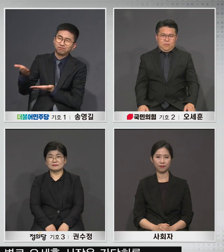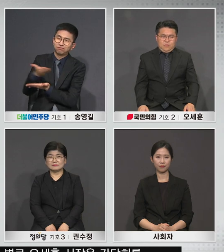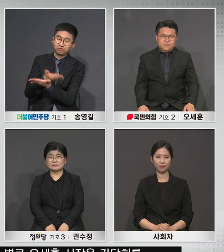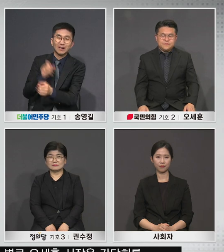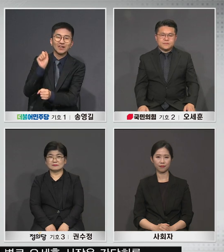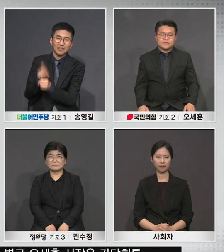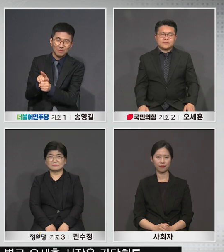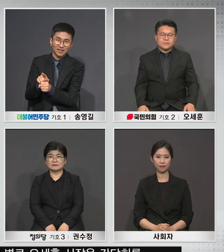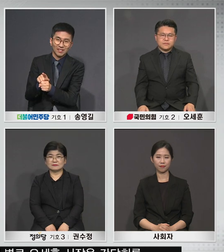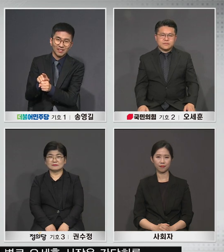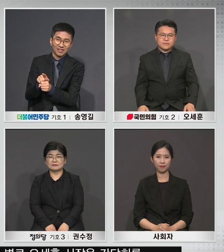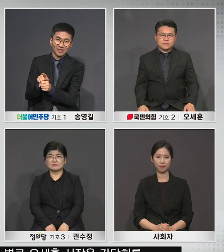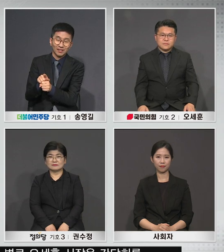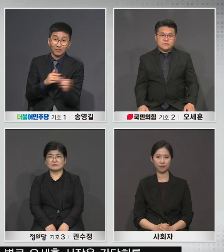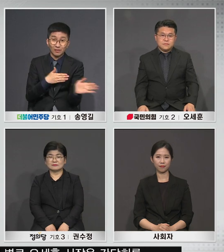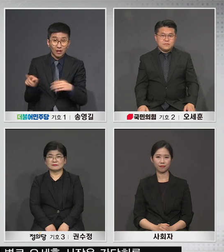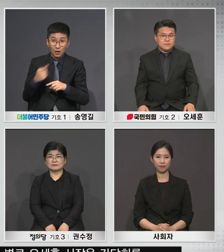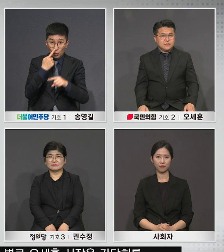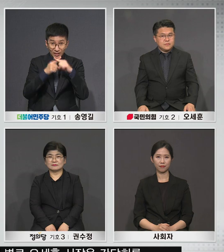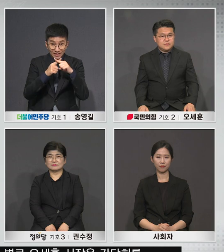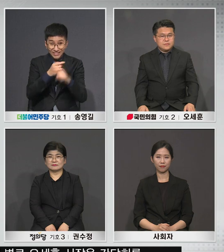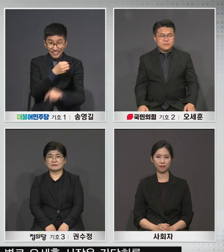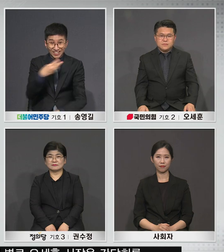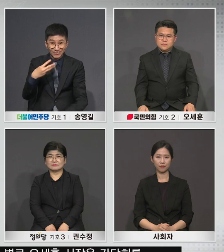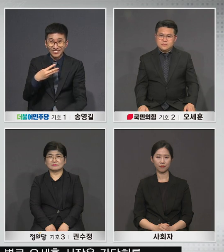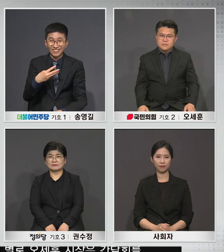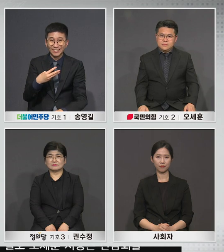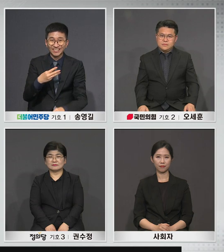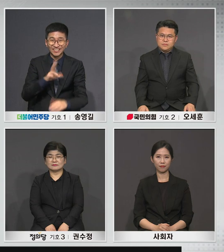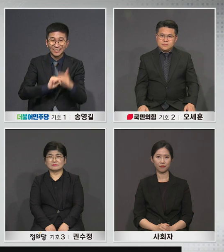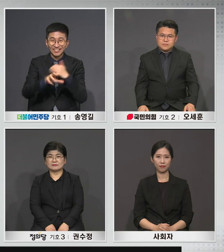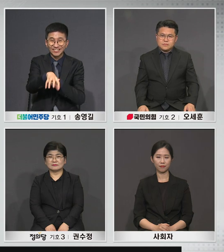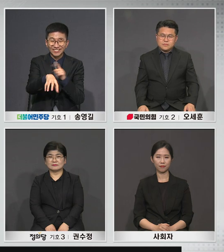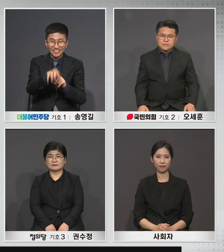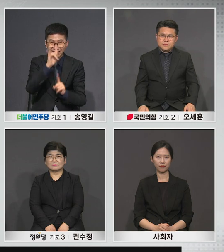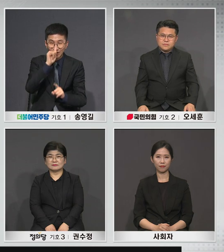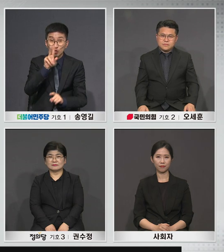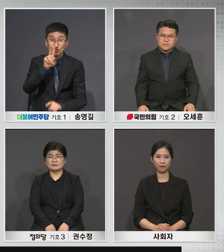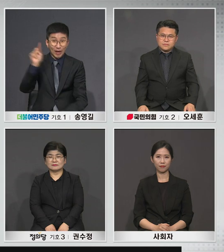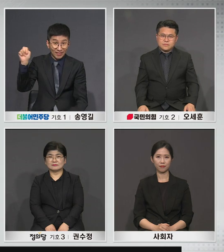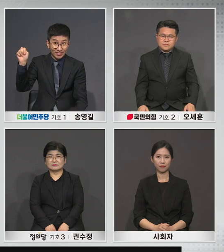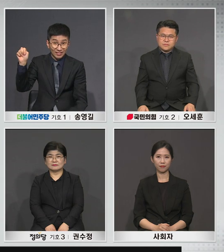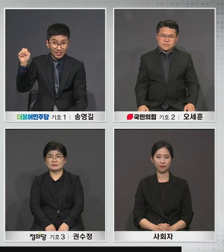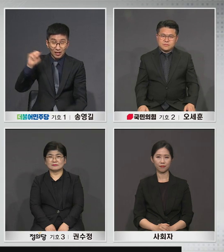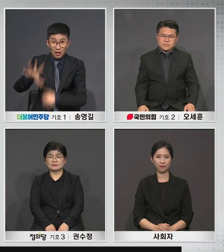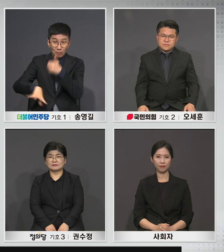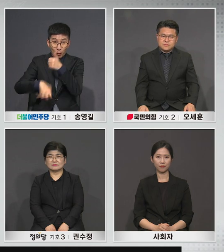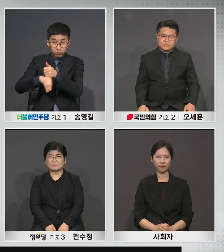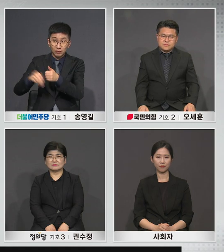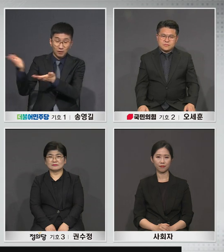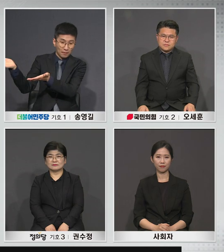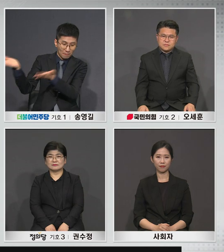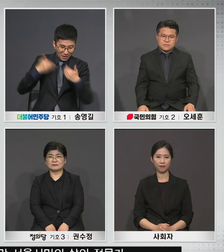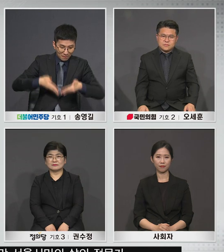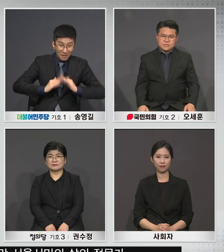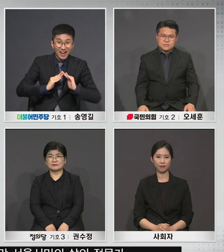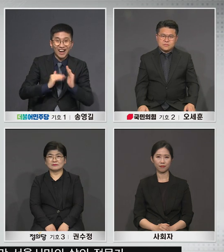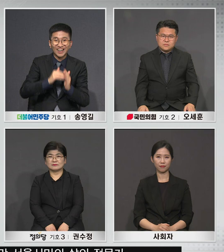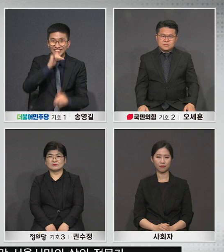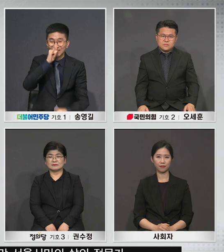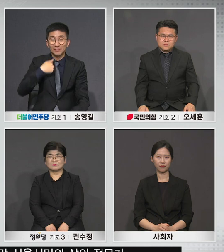드리고 코엑스 같은 경우도 UN본부가 요치되면 이제 강남구청장도 지금 준비를 하고 있습니다만